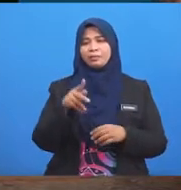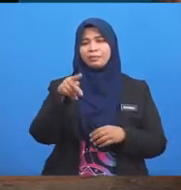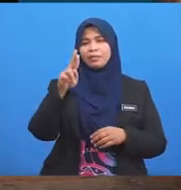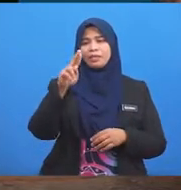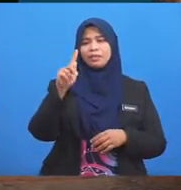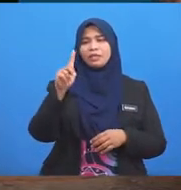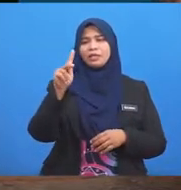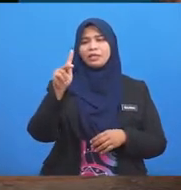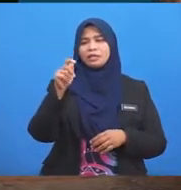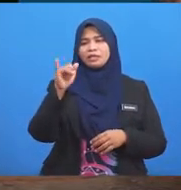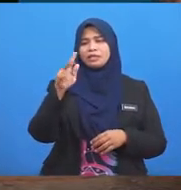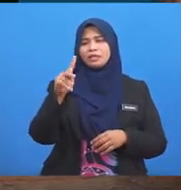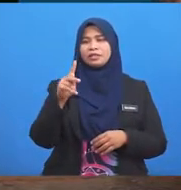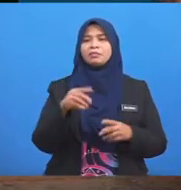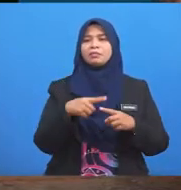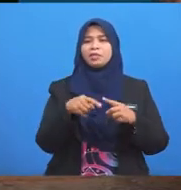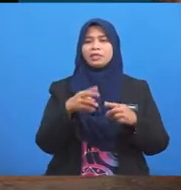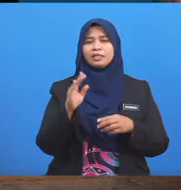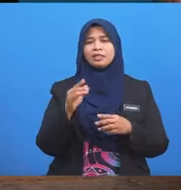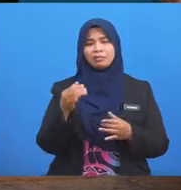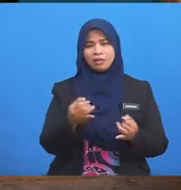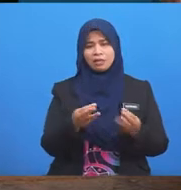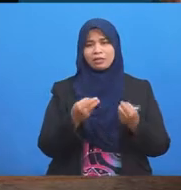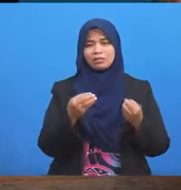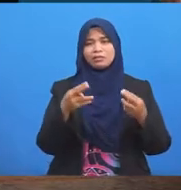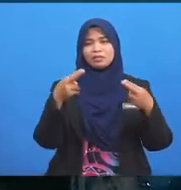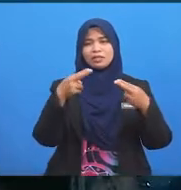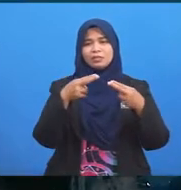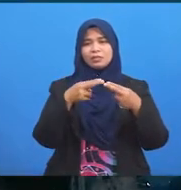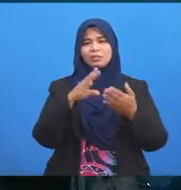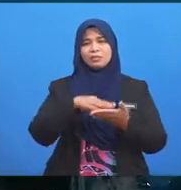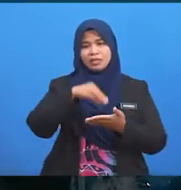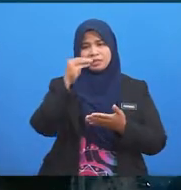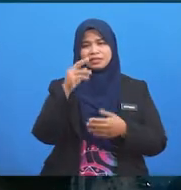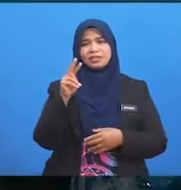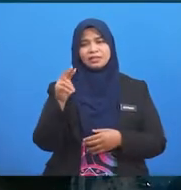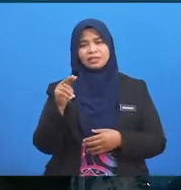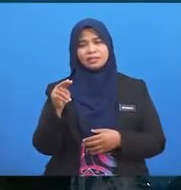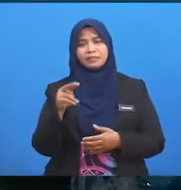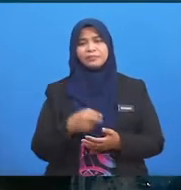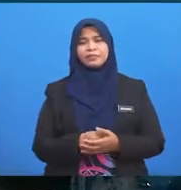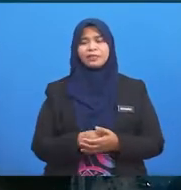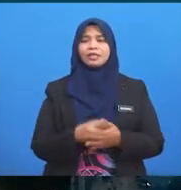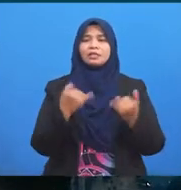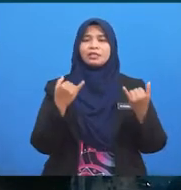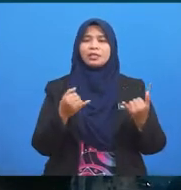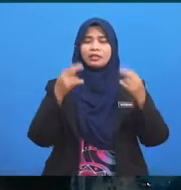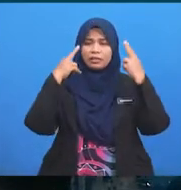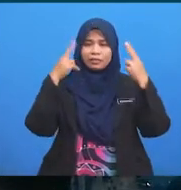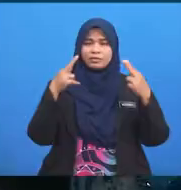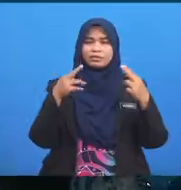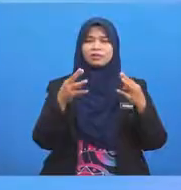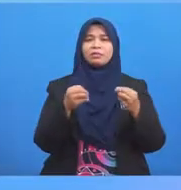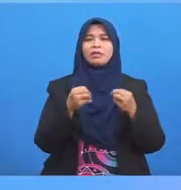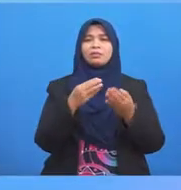apabila ingin melanjutkan pelajaran ke peringkat yang lebih tinggi kelak. Sekarang, Ustazah nak beri soalan